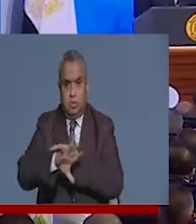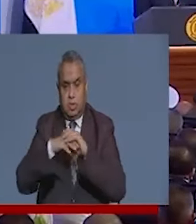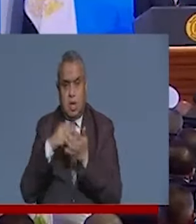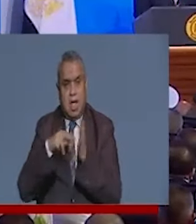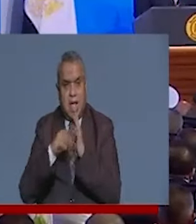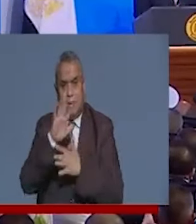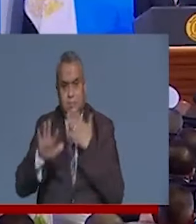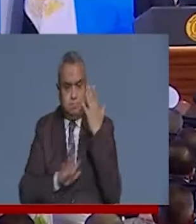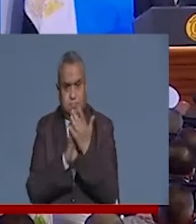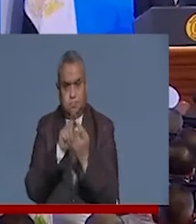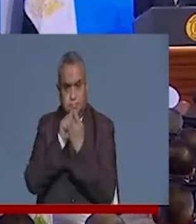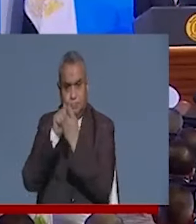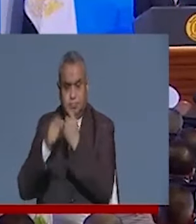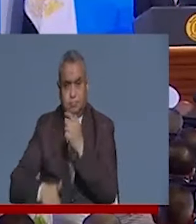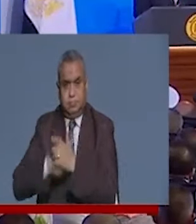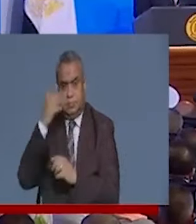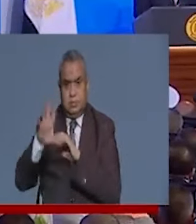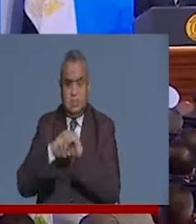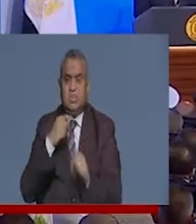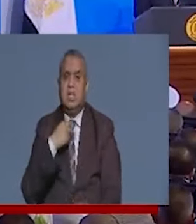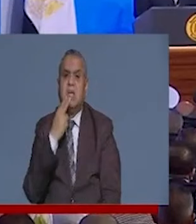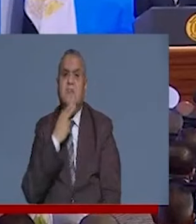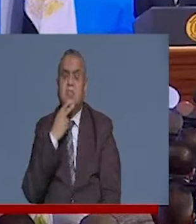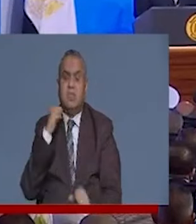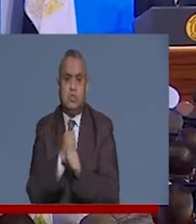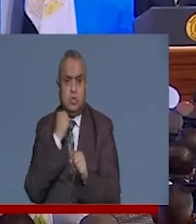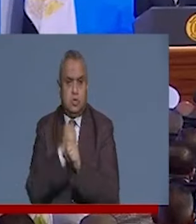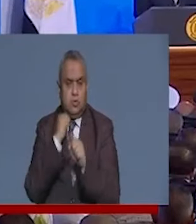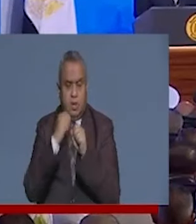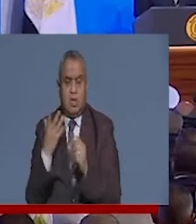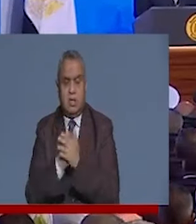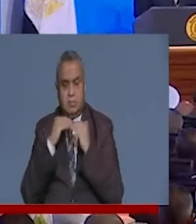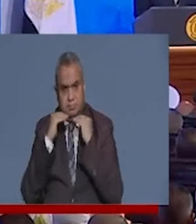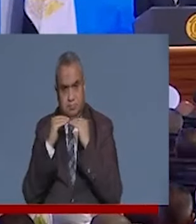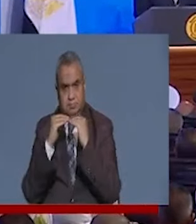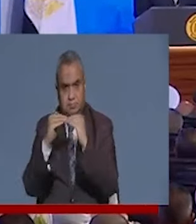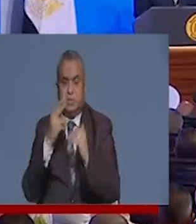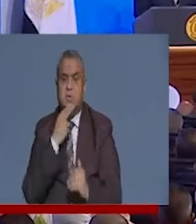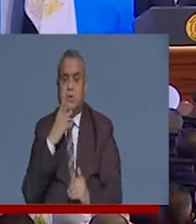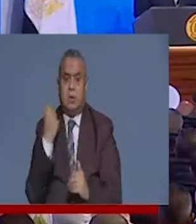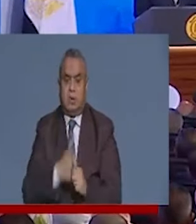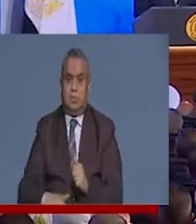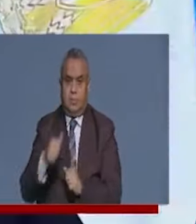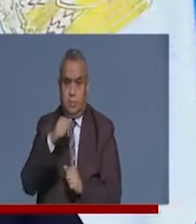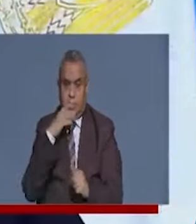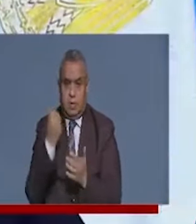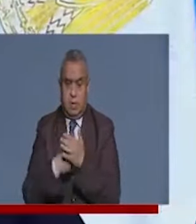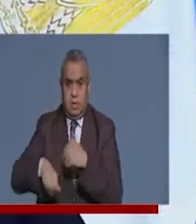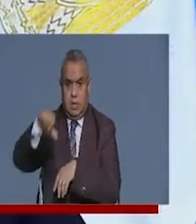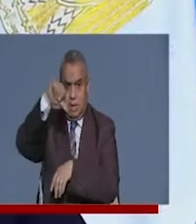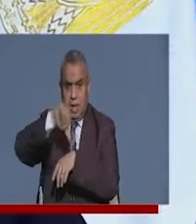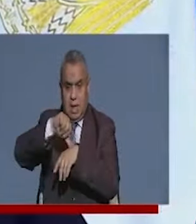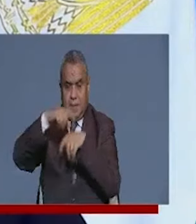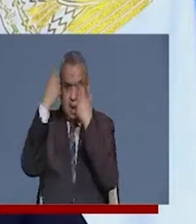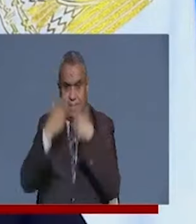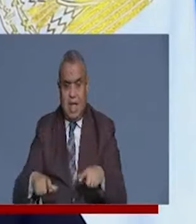أيادي بتصنع حياة كريمة وبتبني للحاضر وللمستقبل. من ضمن القرارات بقى اللي أعلن عنها الرئيس النهاردة وكانت قرارات